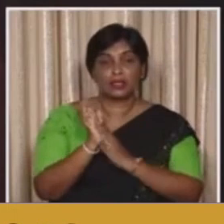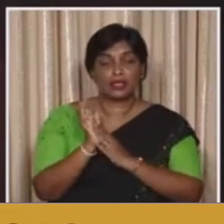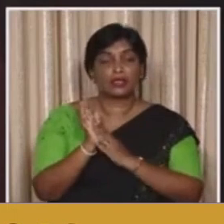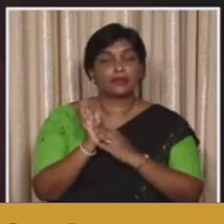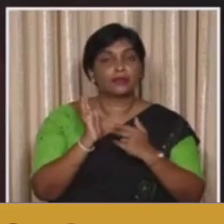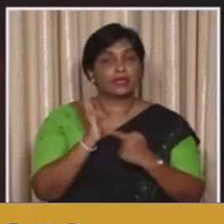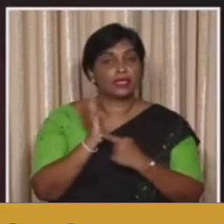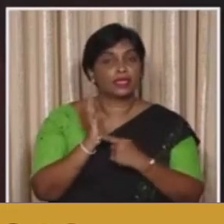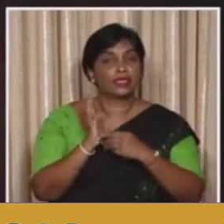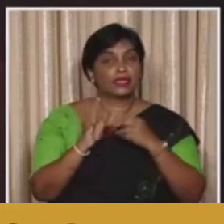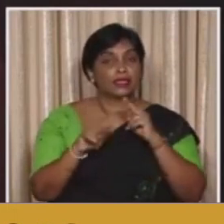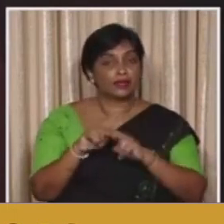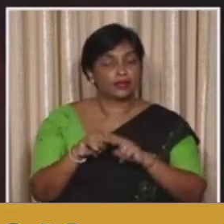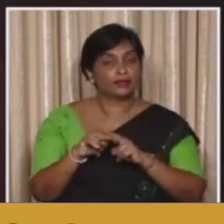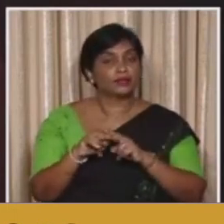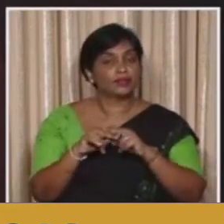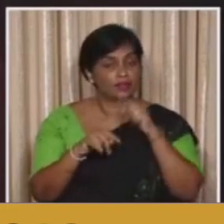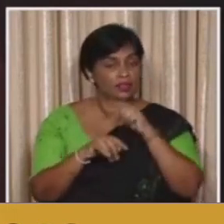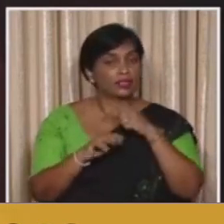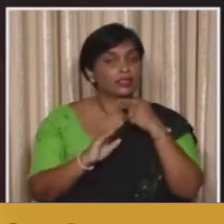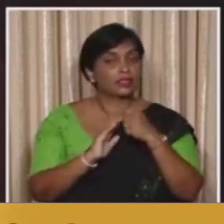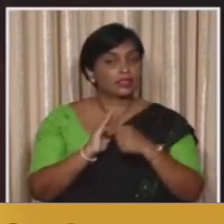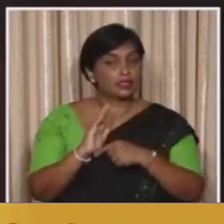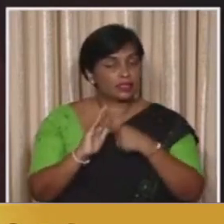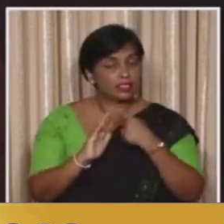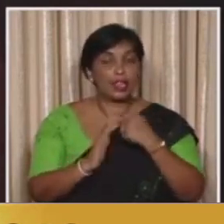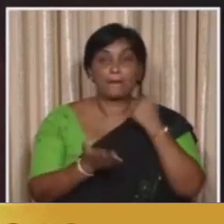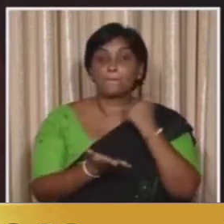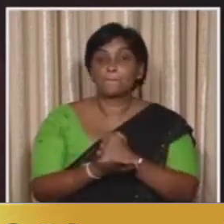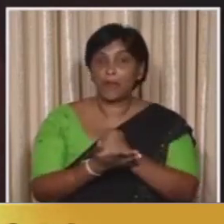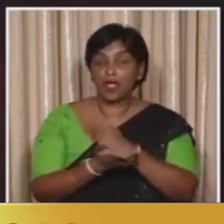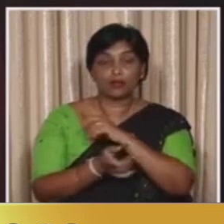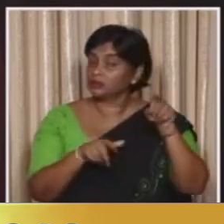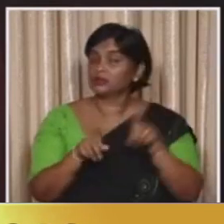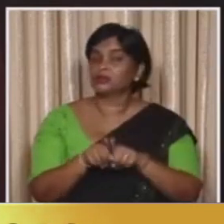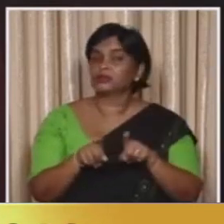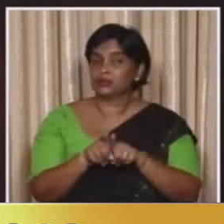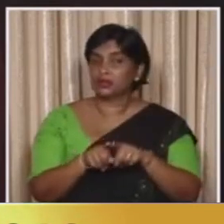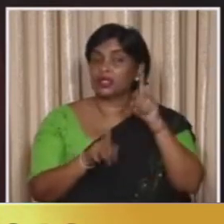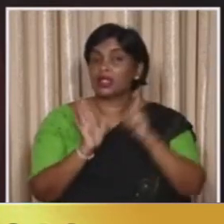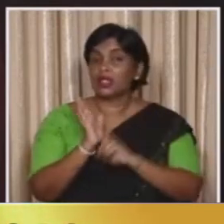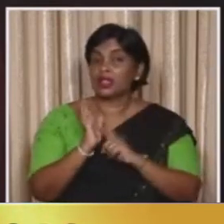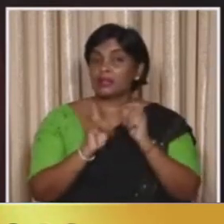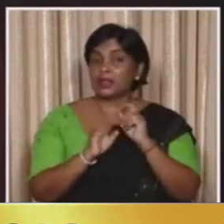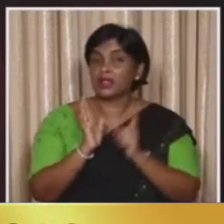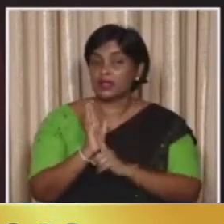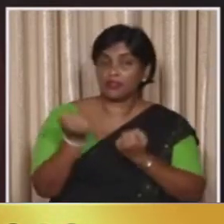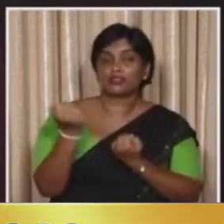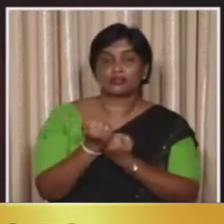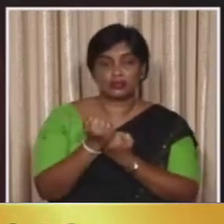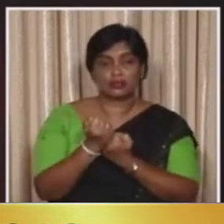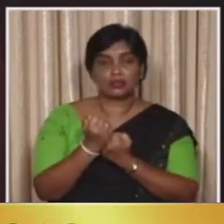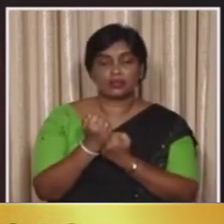MTFE ශ්‍රී ලංකා ඒ මහ බැංකුව තහනම් කරපු ආයතනයක්. ඒ LPL එකට තව ස්පොන්සර් කරලා